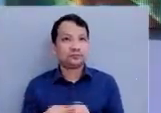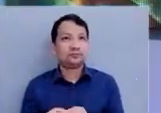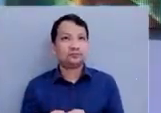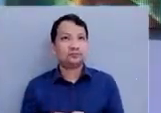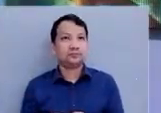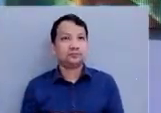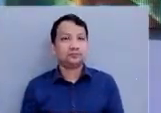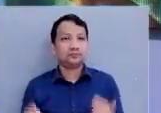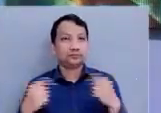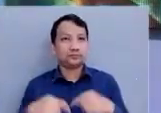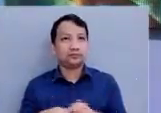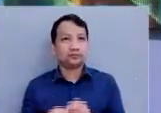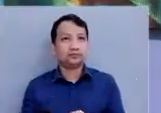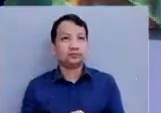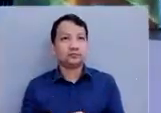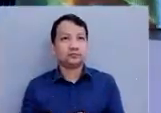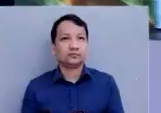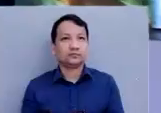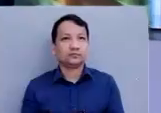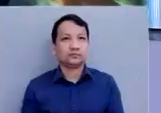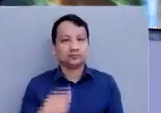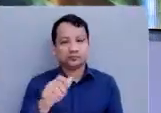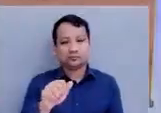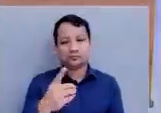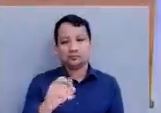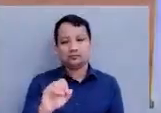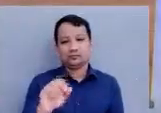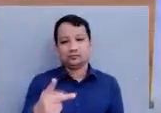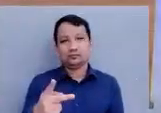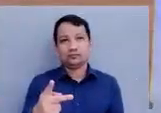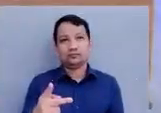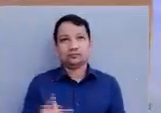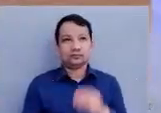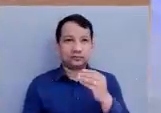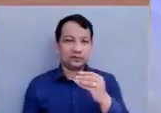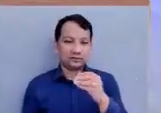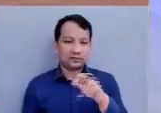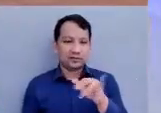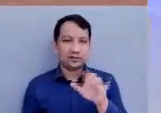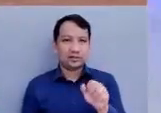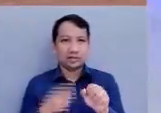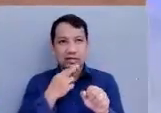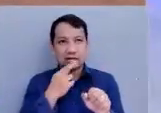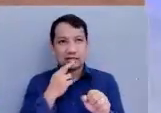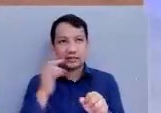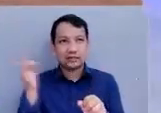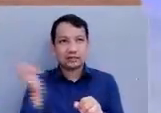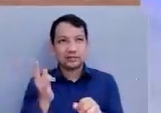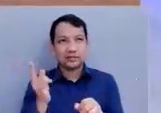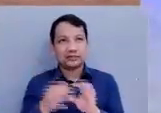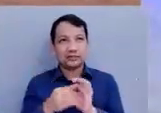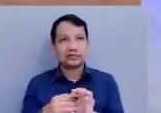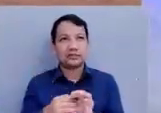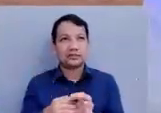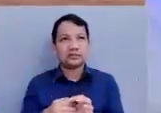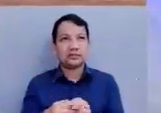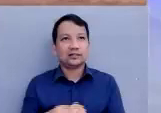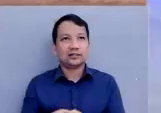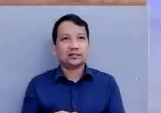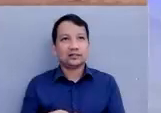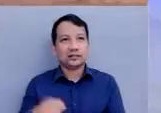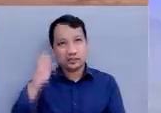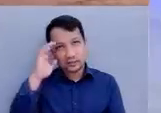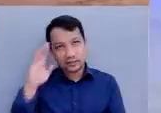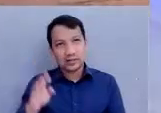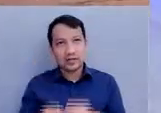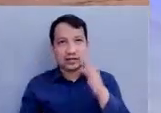pata narito po ngayon si Adolf James gamilla owner ng Mary J restaurant at ang kanilang head waiter na si Edwin abal